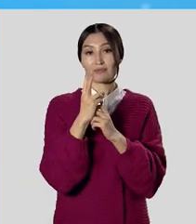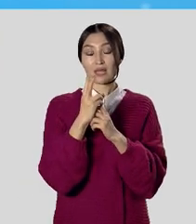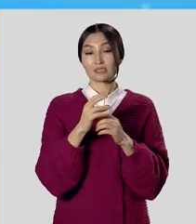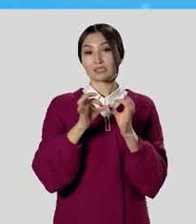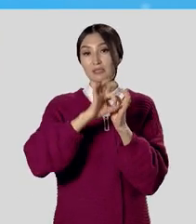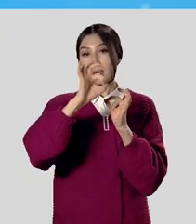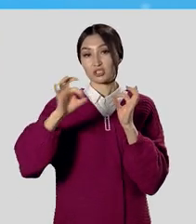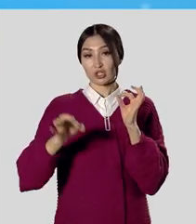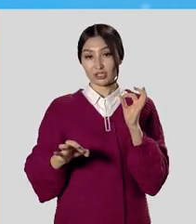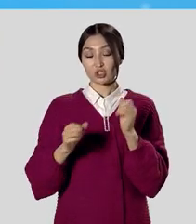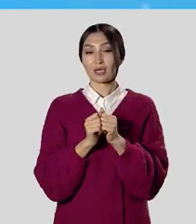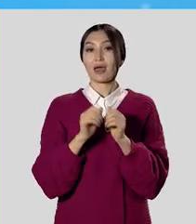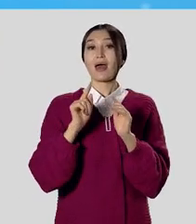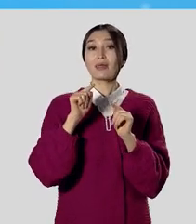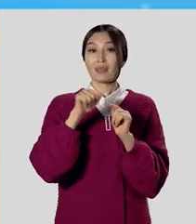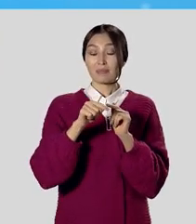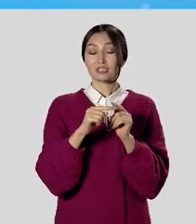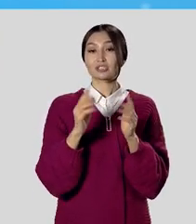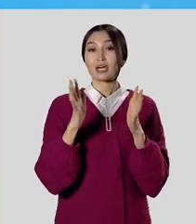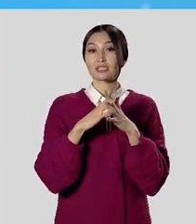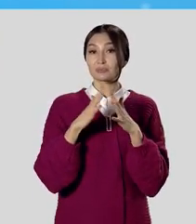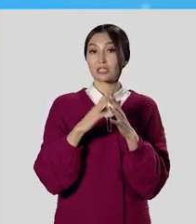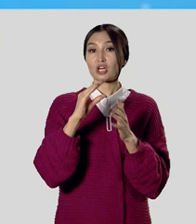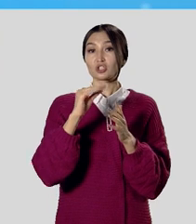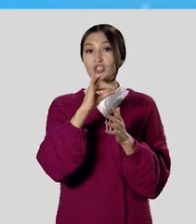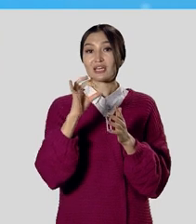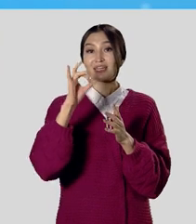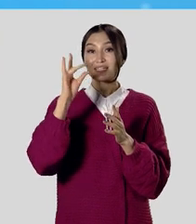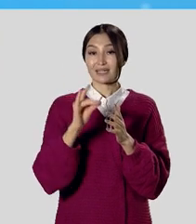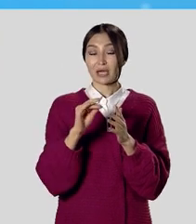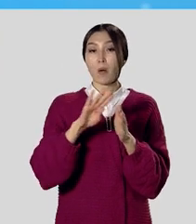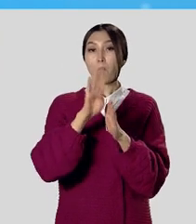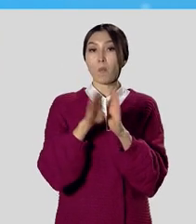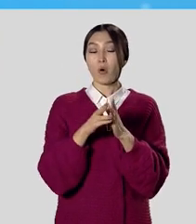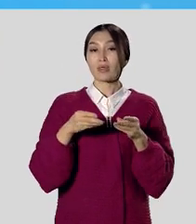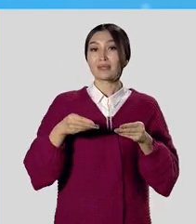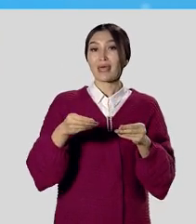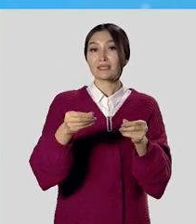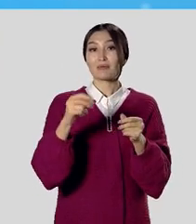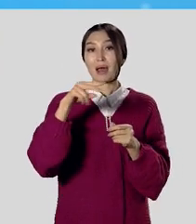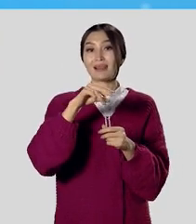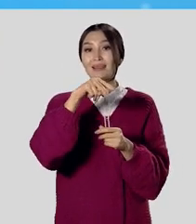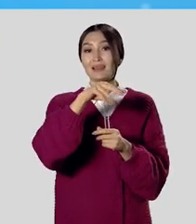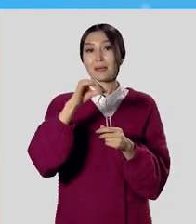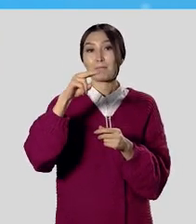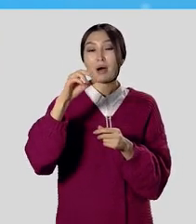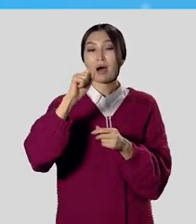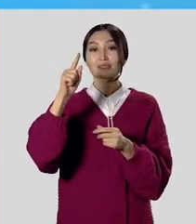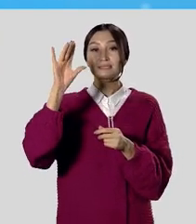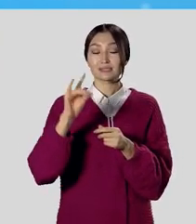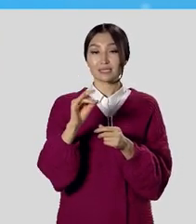двенадцатиперстной кишке. Там же расщепляются и жиры под действием липазы.